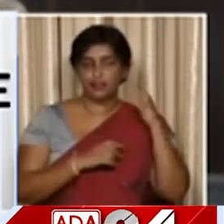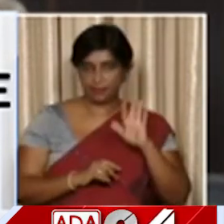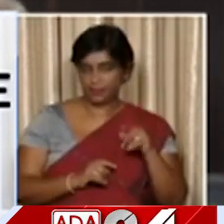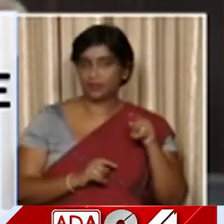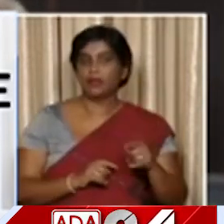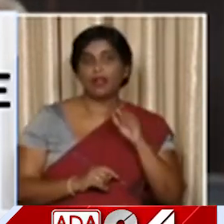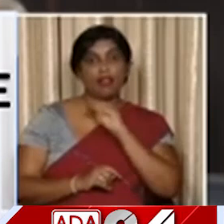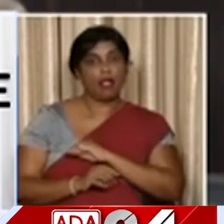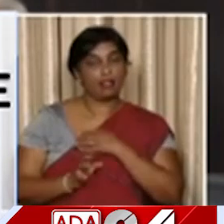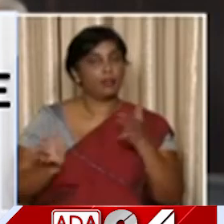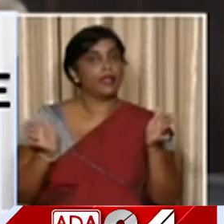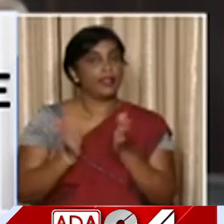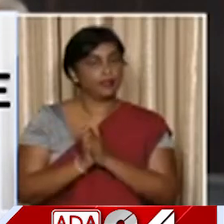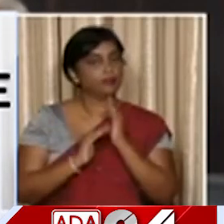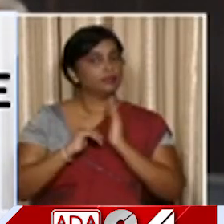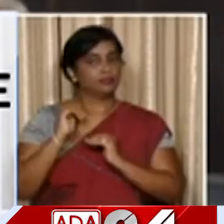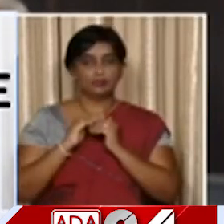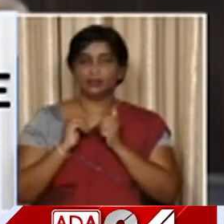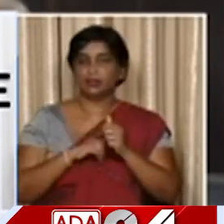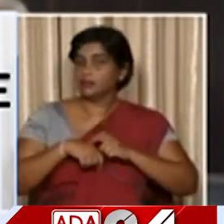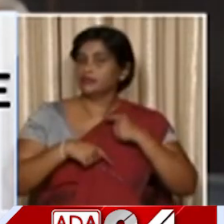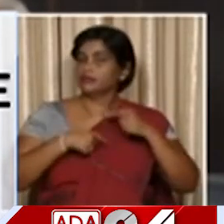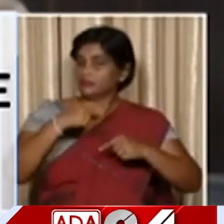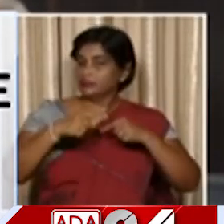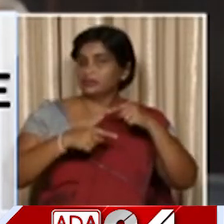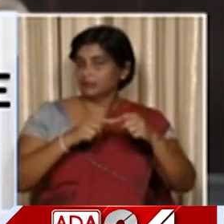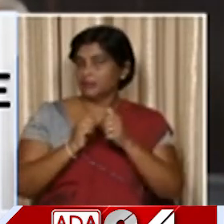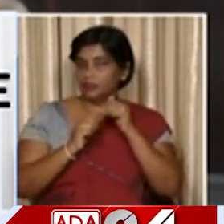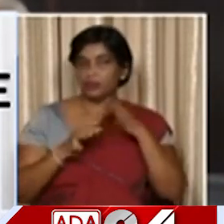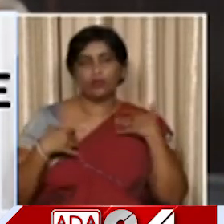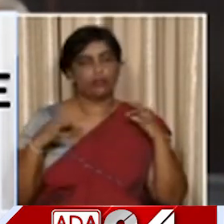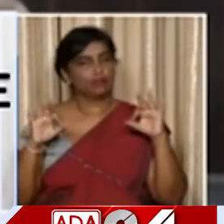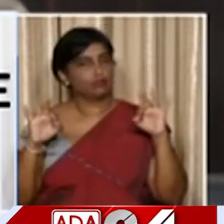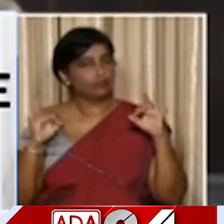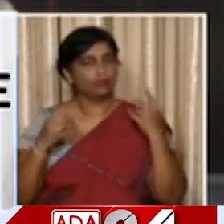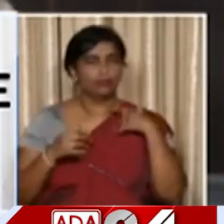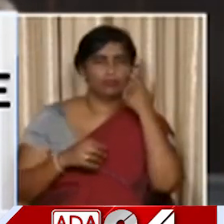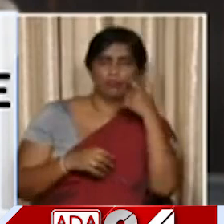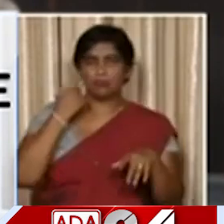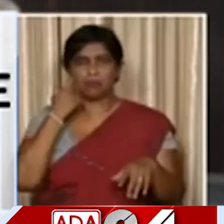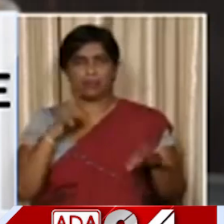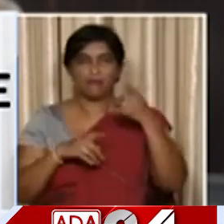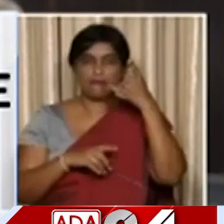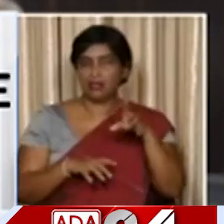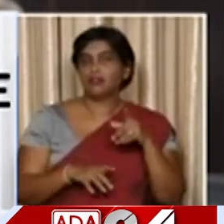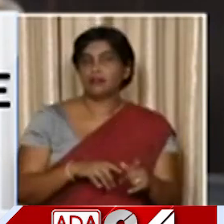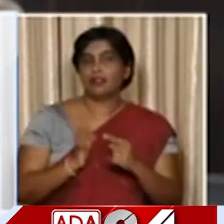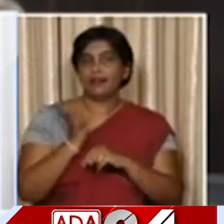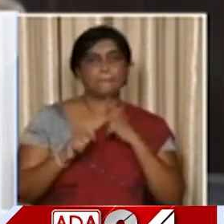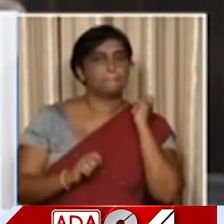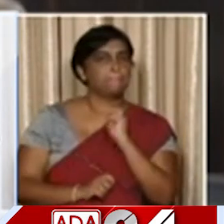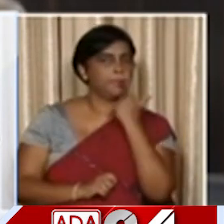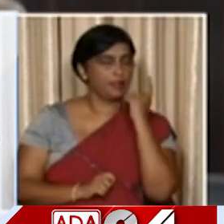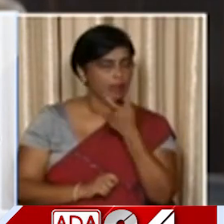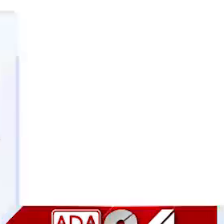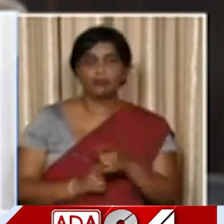තියෙනවා. ආදායම එකතු කිරීමේ ක්‍රමවේදයනි කාලයක් තිස්සේ පවතින දුර්වලතා සහ නොසලකා හැරීම නිසා බදු පැහැර හැරීම සිදුවෙනවා.